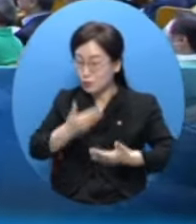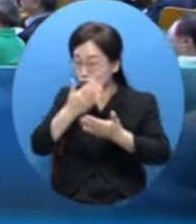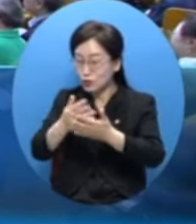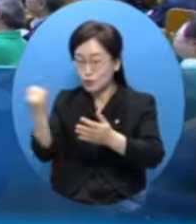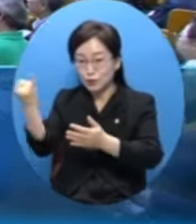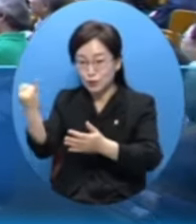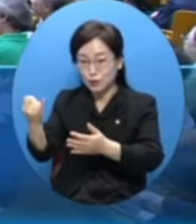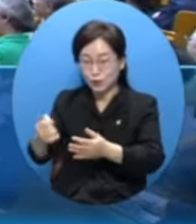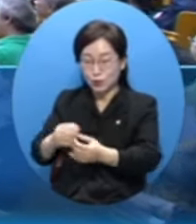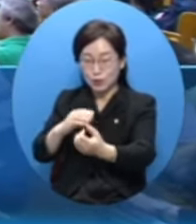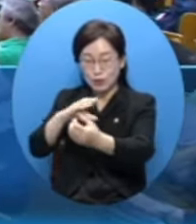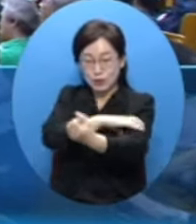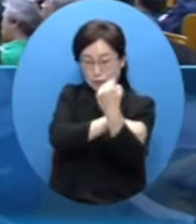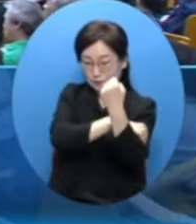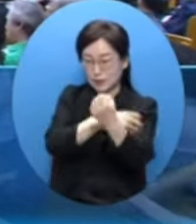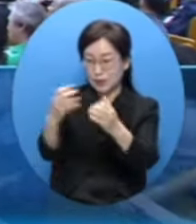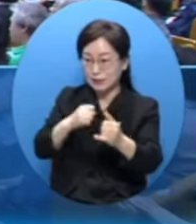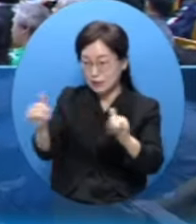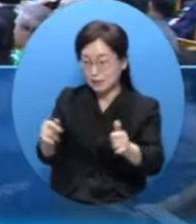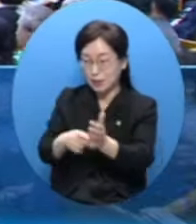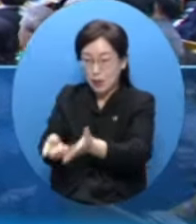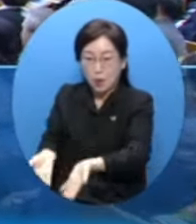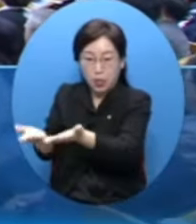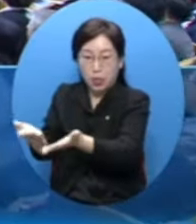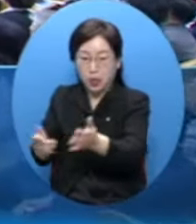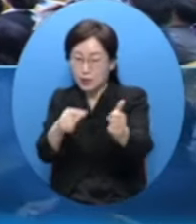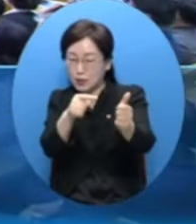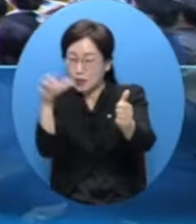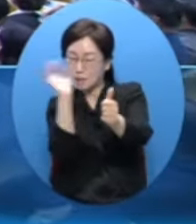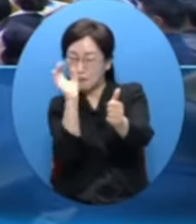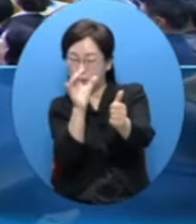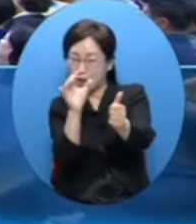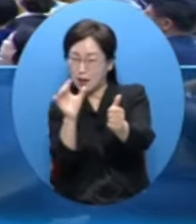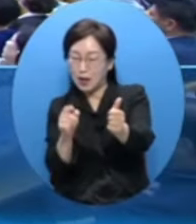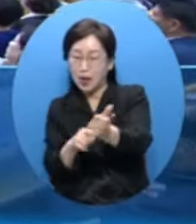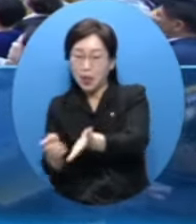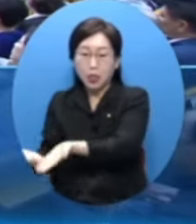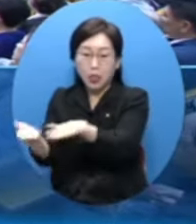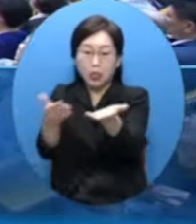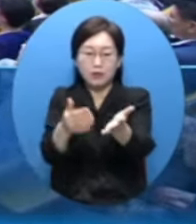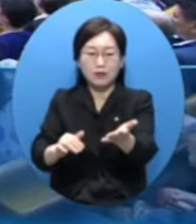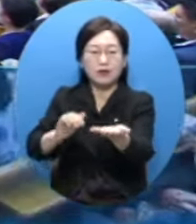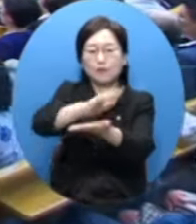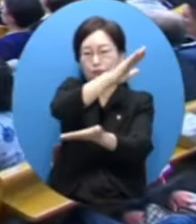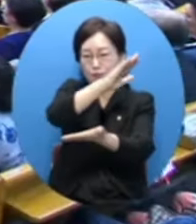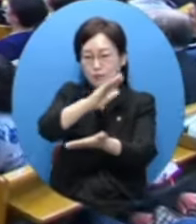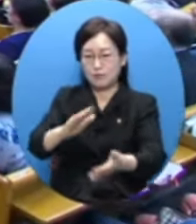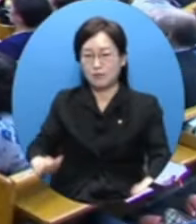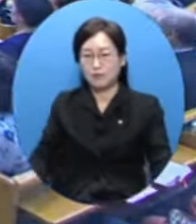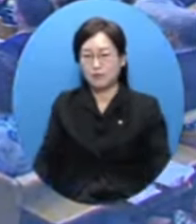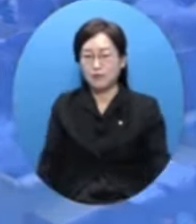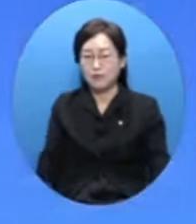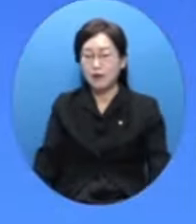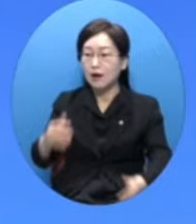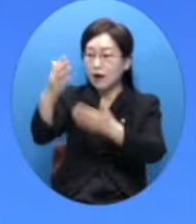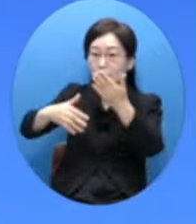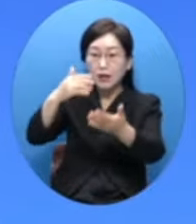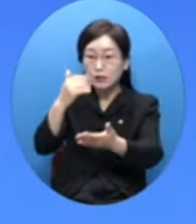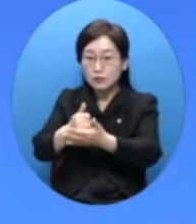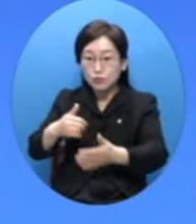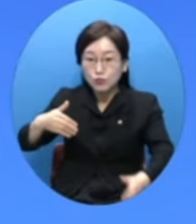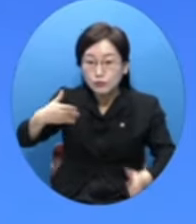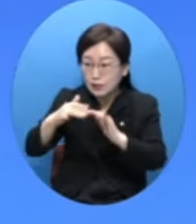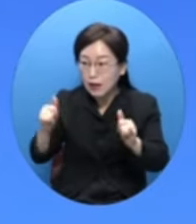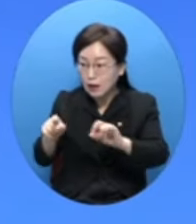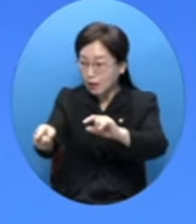유력자들을 선동하여 바울과 바나바를 박해하게 하여 그 지역에서 쫓아내니 하나님을 모르는 이방 사람들이 아니라 같이